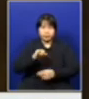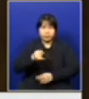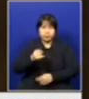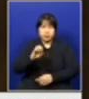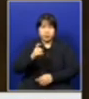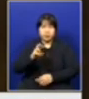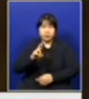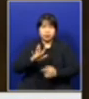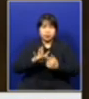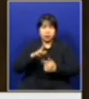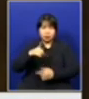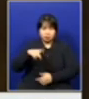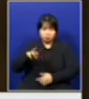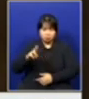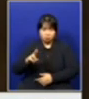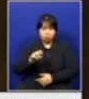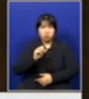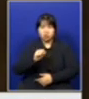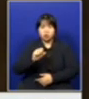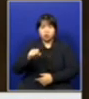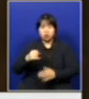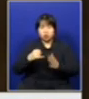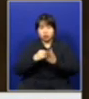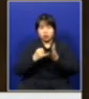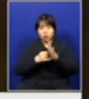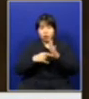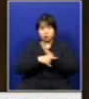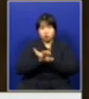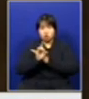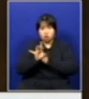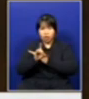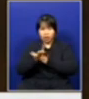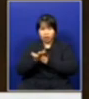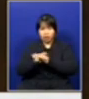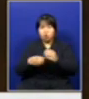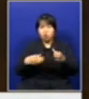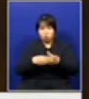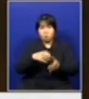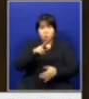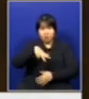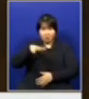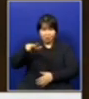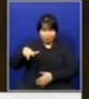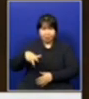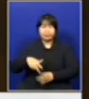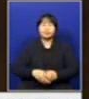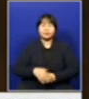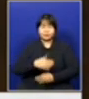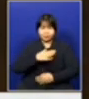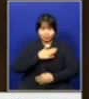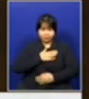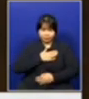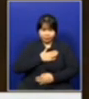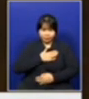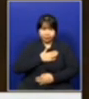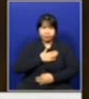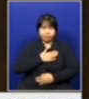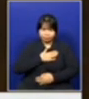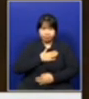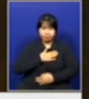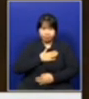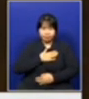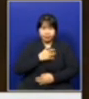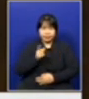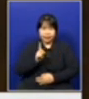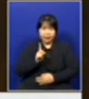สมาชิกสภาผู้แทนราษฎรจังหวัด101เขต5พรรคเพื่อไทยดิฉันขอกราบเรียนท่านประธาน